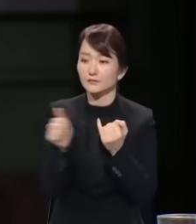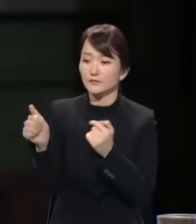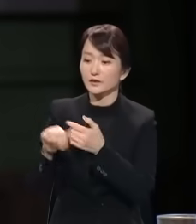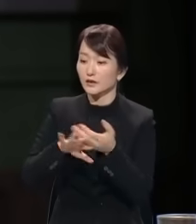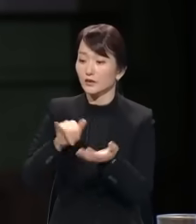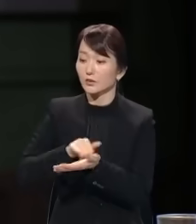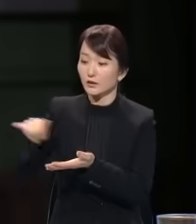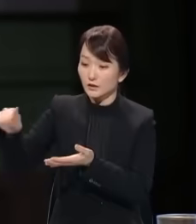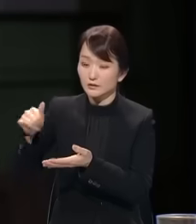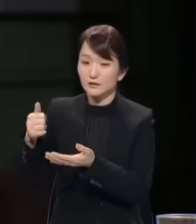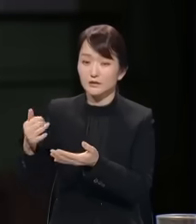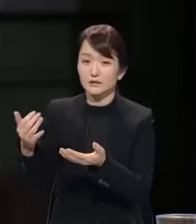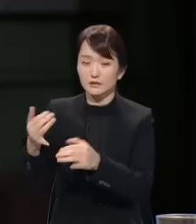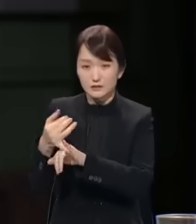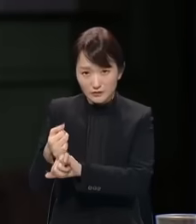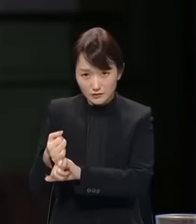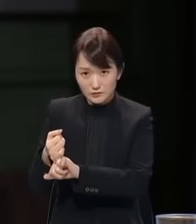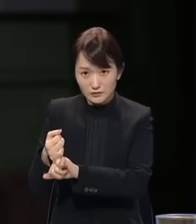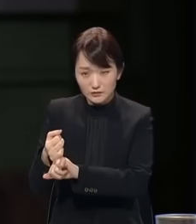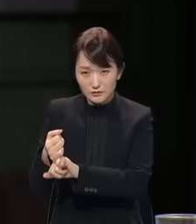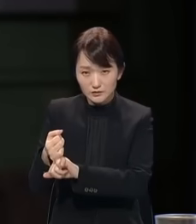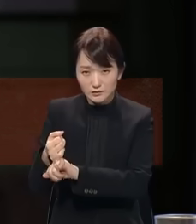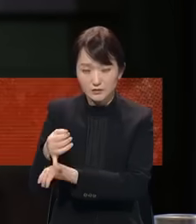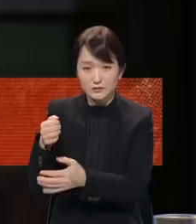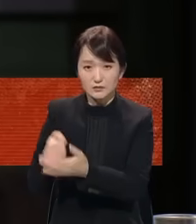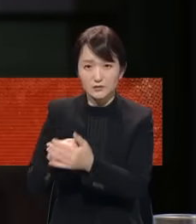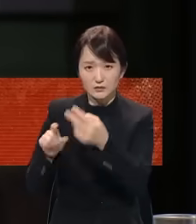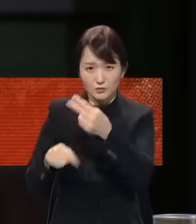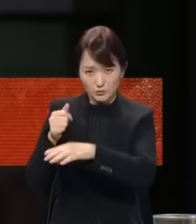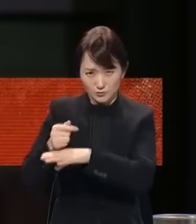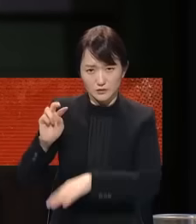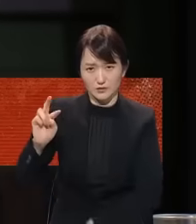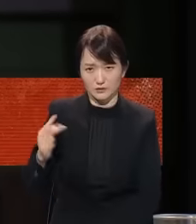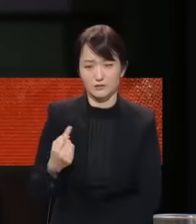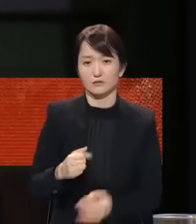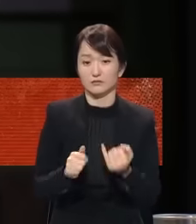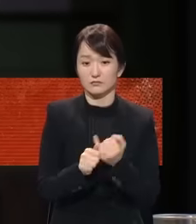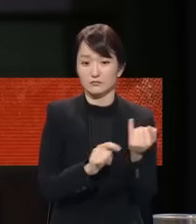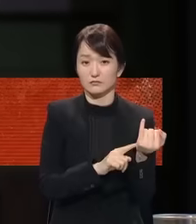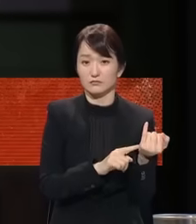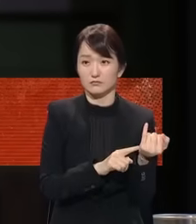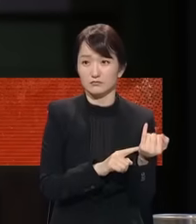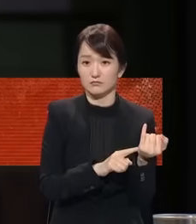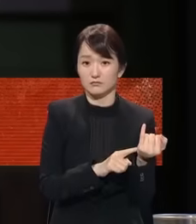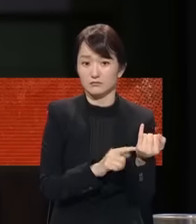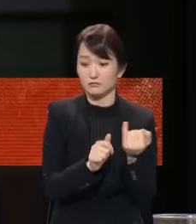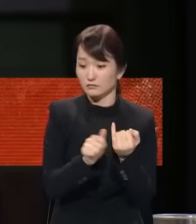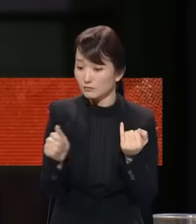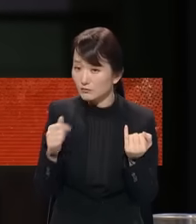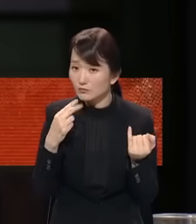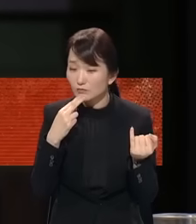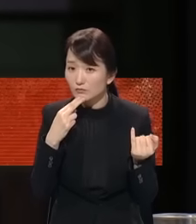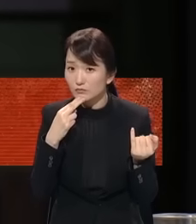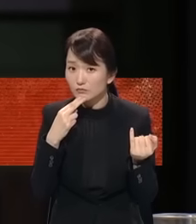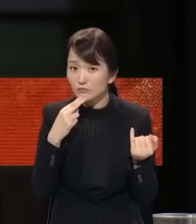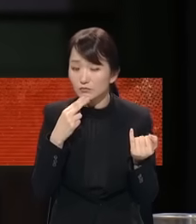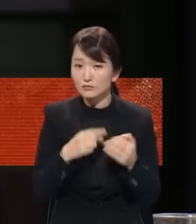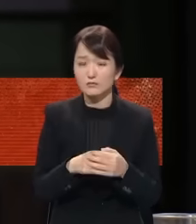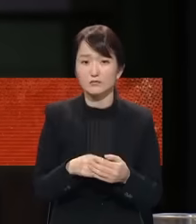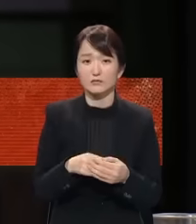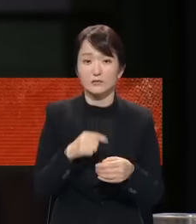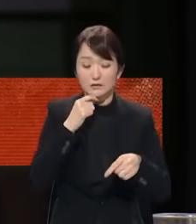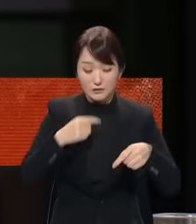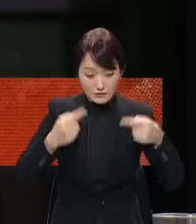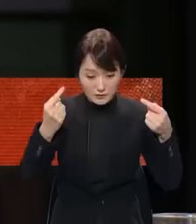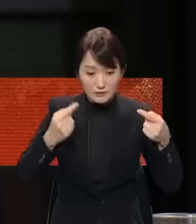출장이 잡혔는데 2월 말에야 돌아오는 그런 일정이었습니다. 이 사연자는 남편 없으니까 당연히 설에는 시가 안 가고 그냥